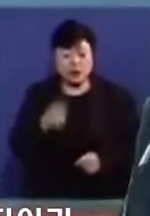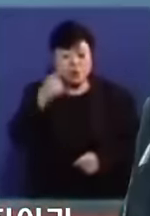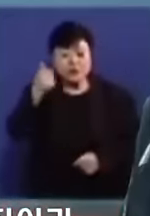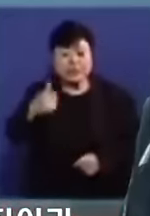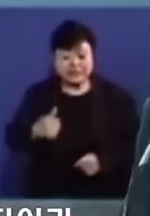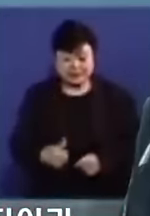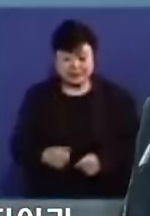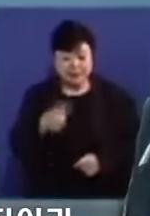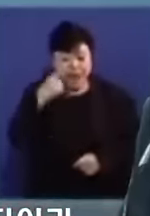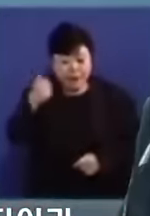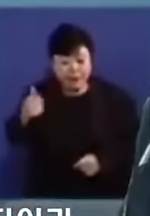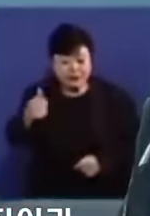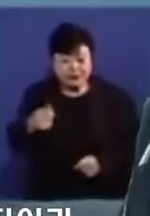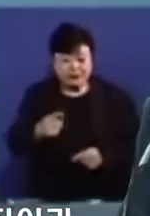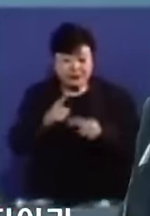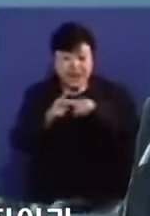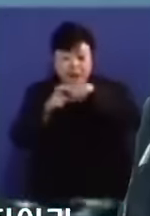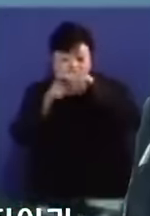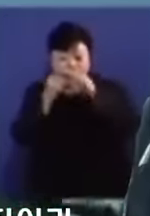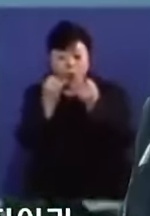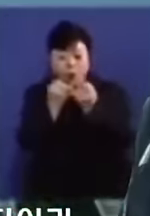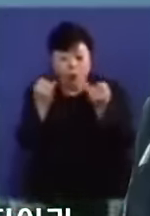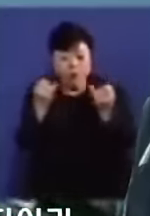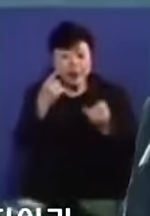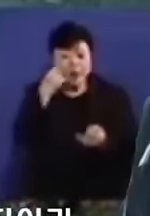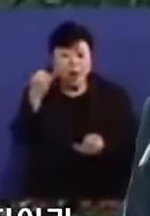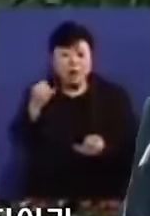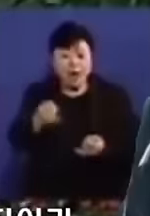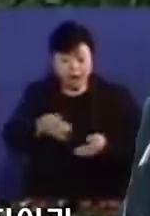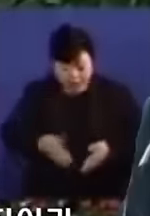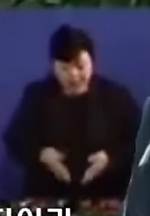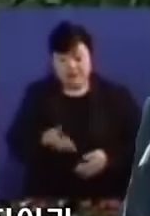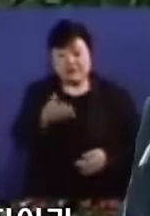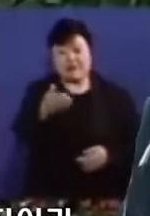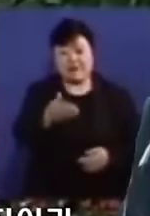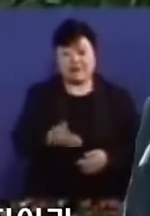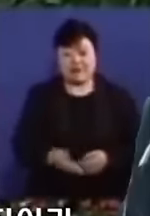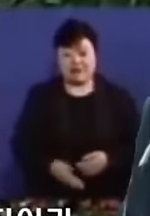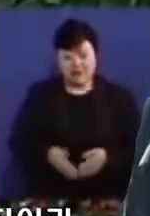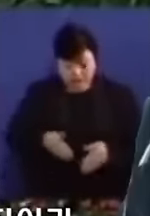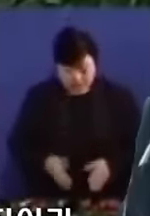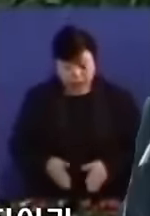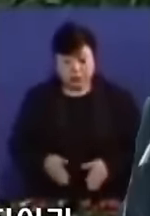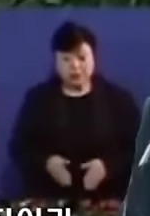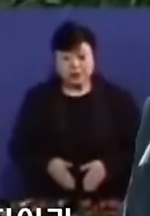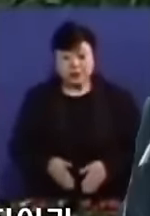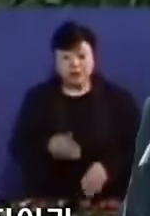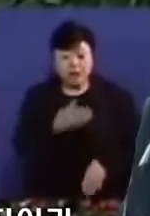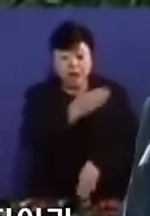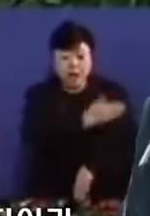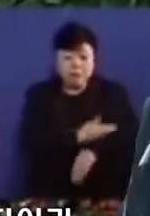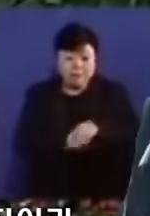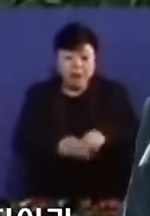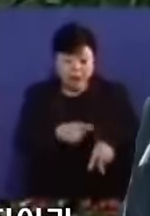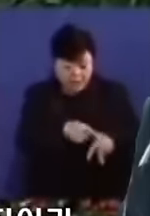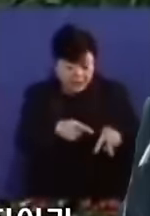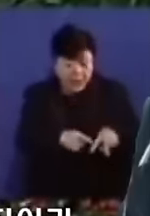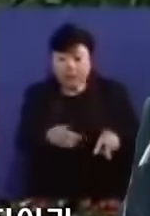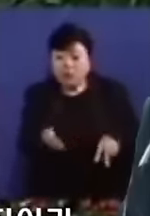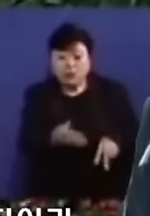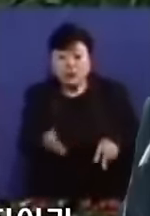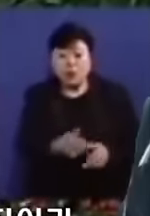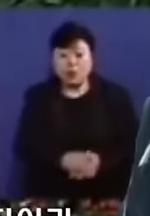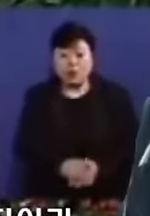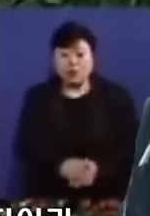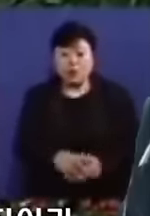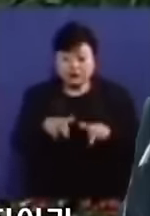아버지와 간호사 어머니 사이에 태어났는데 낳고 보니 팔다리가 없어요. 이학적으로 설명할 수 없는 장애를 안고